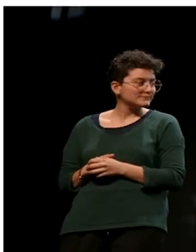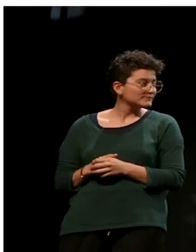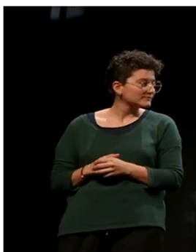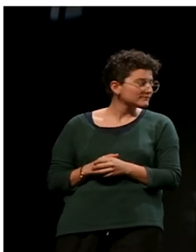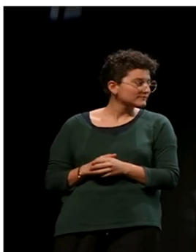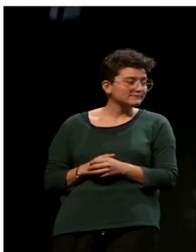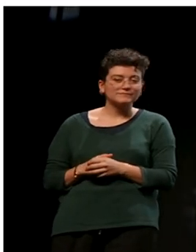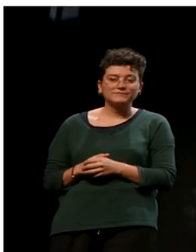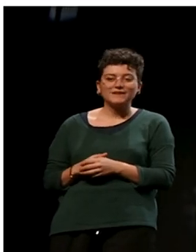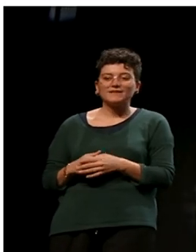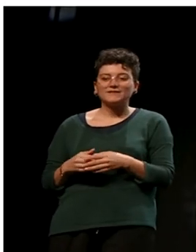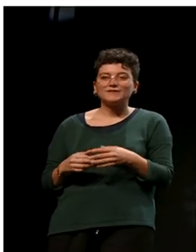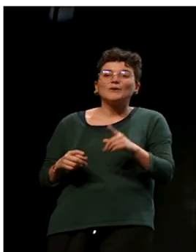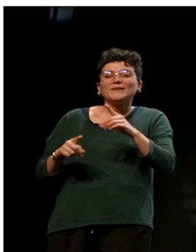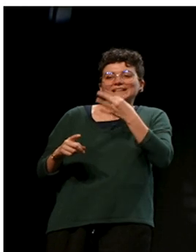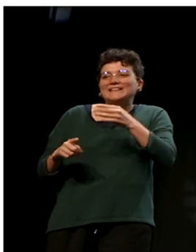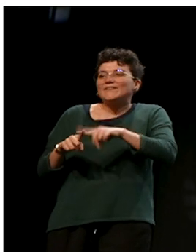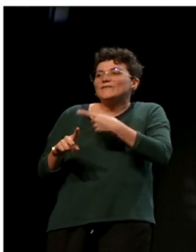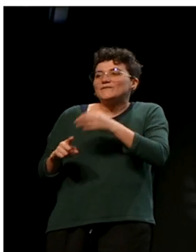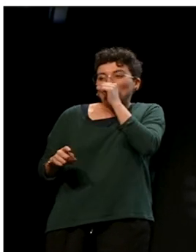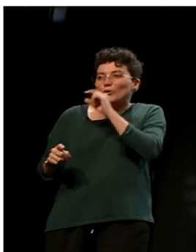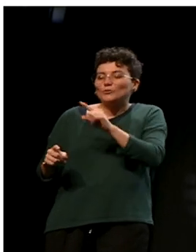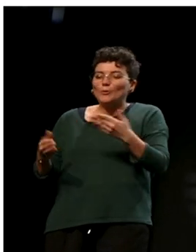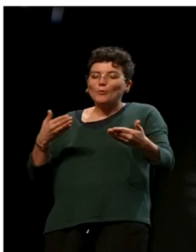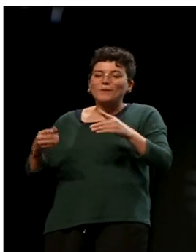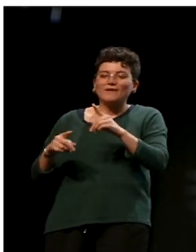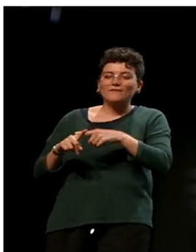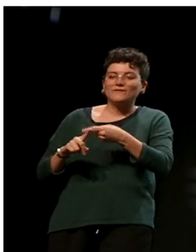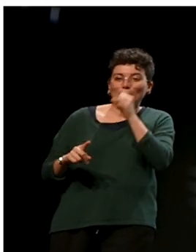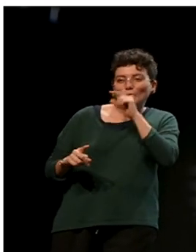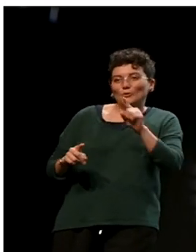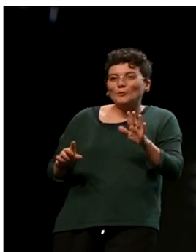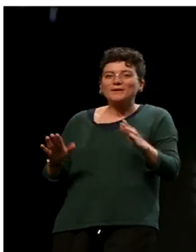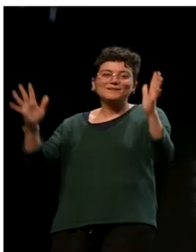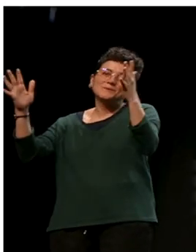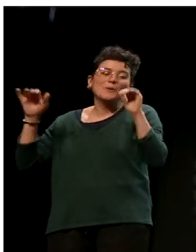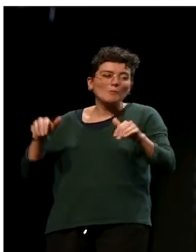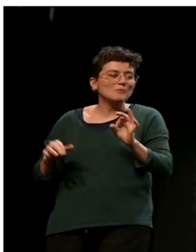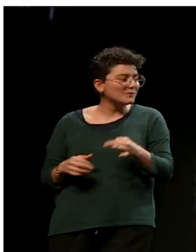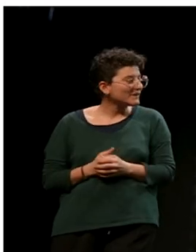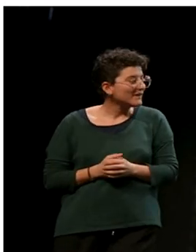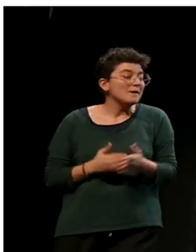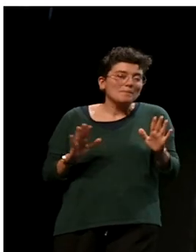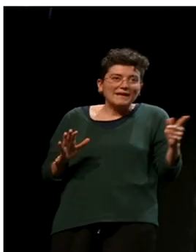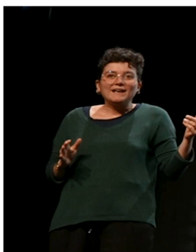Non, je ne vais pas parler de porno cette fois-ci, je vais parler de sous, mais effectivement, je pense que le premier attrait de la plupart des éditeurs,